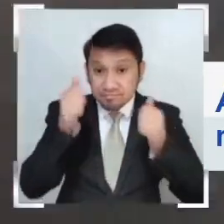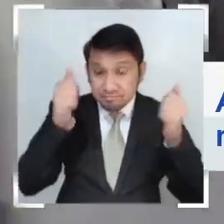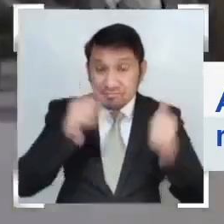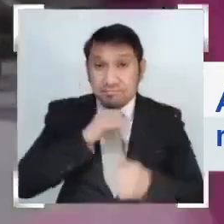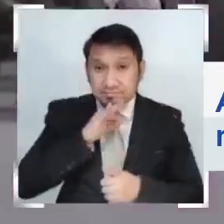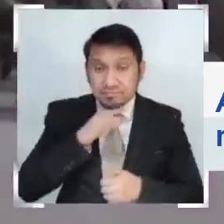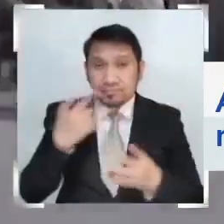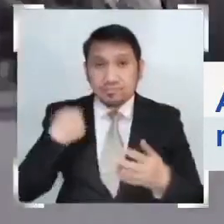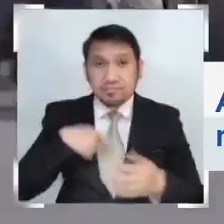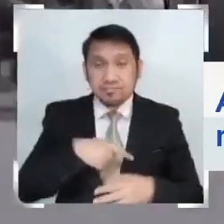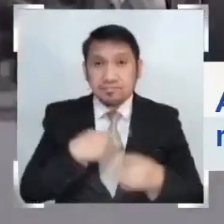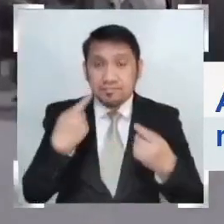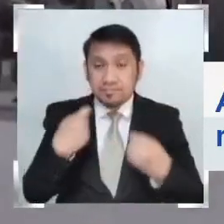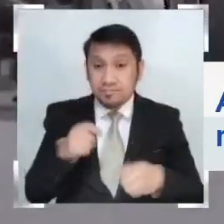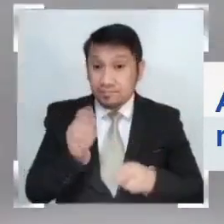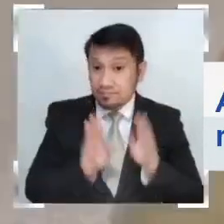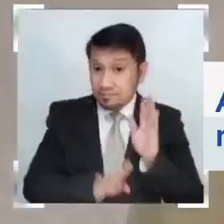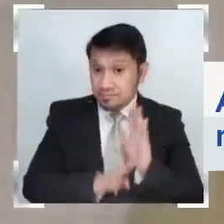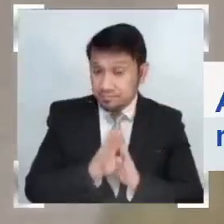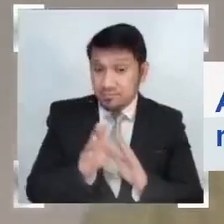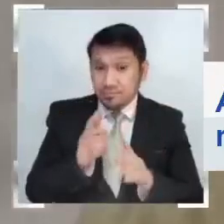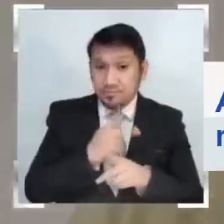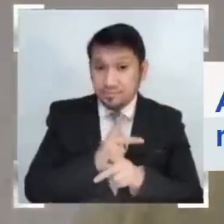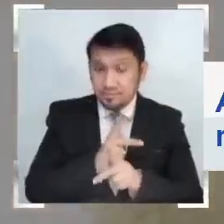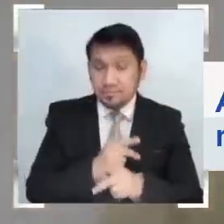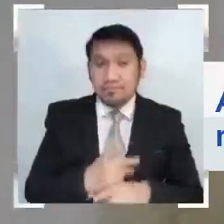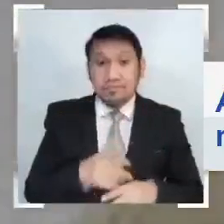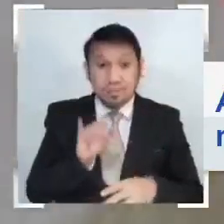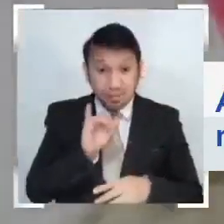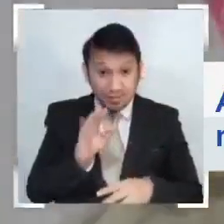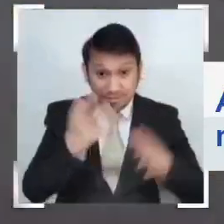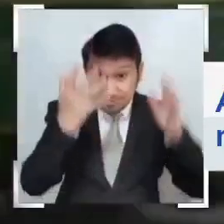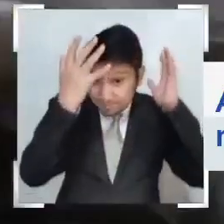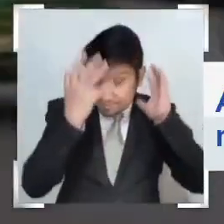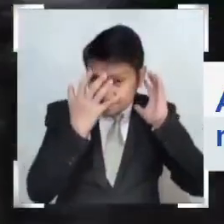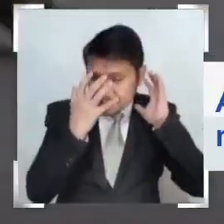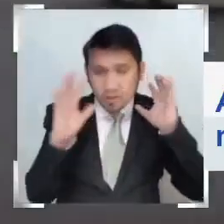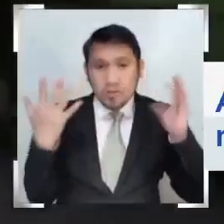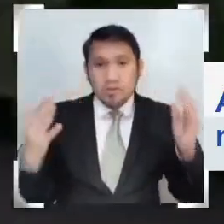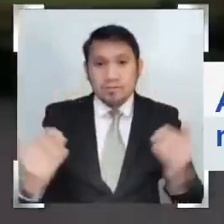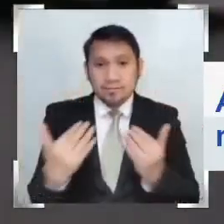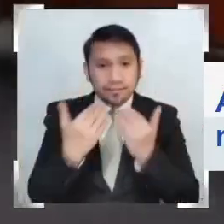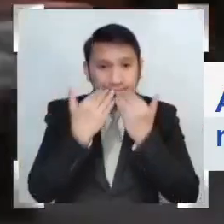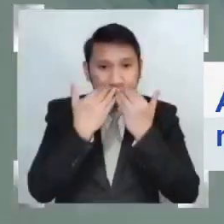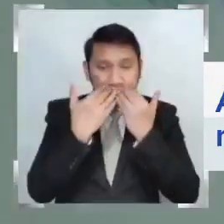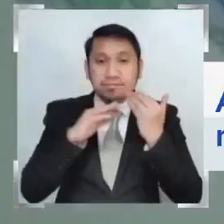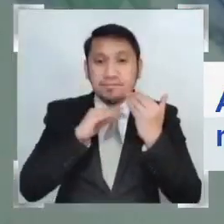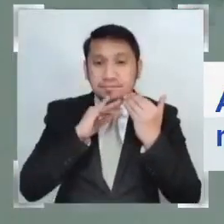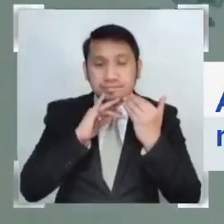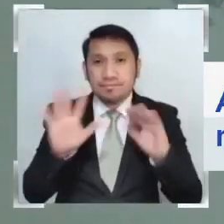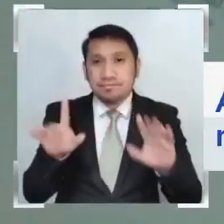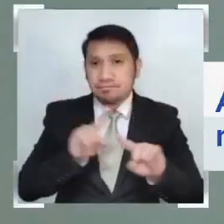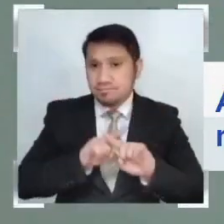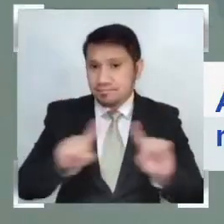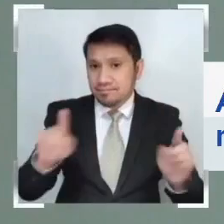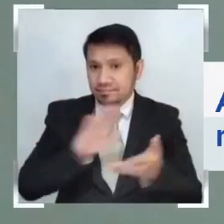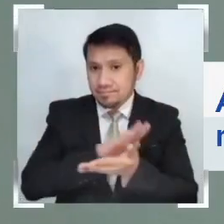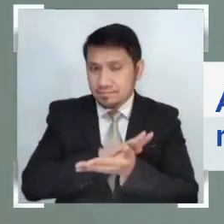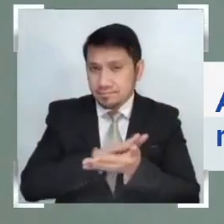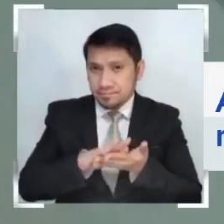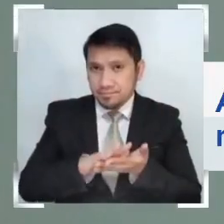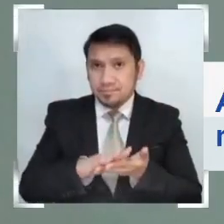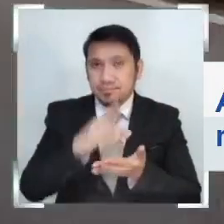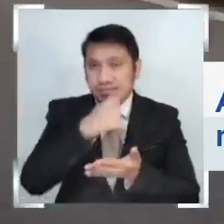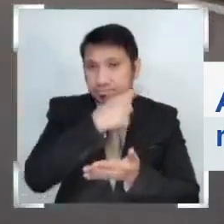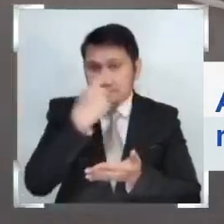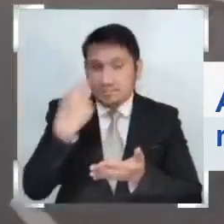product. Kapag suot ang helmet na ito, hindi malalanghap ng rider ang polusyon habang bumabiyahe. Meron kasi mga filter at fan sa